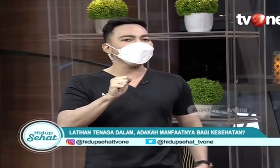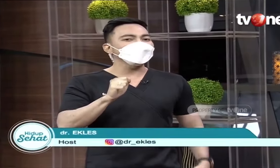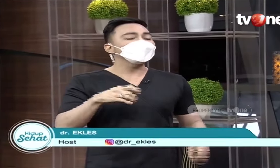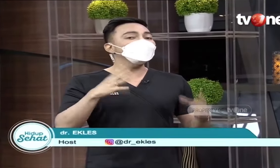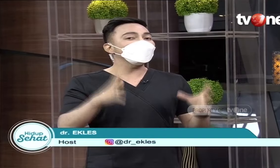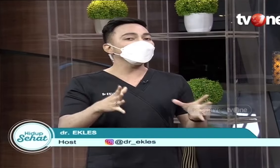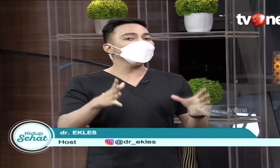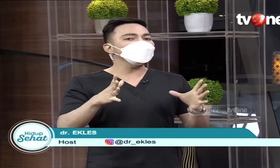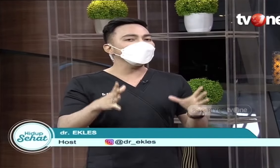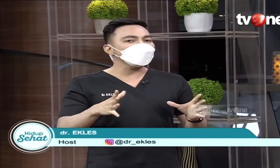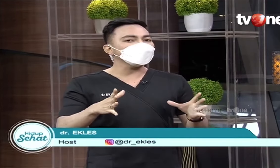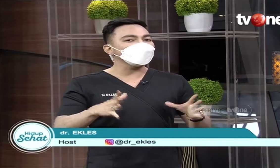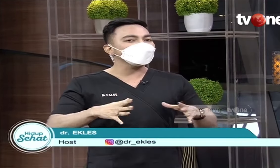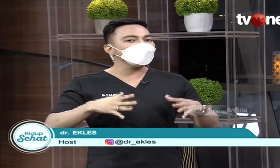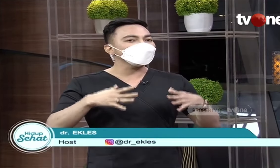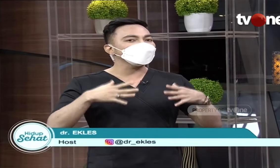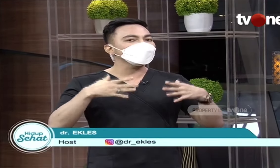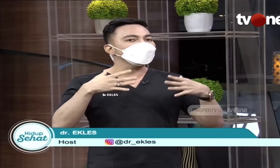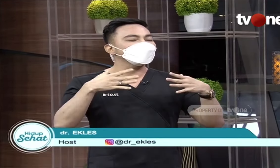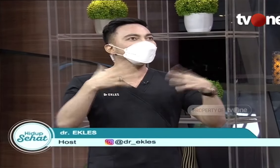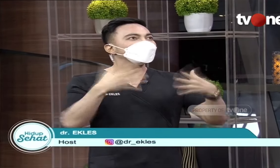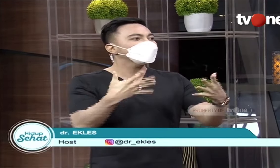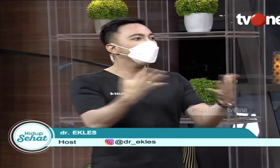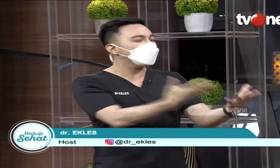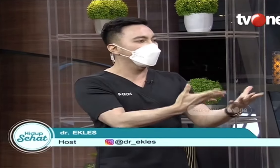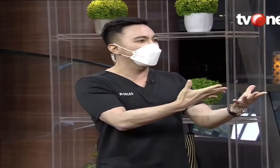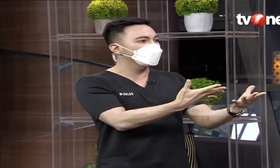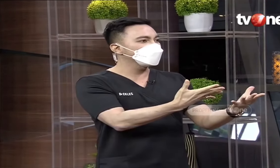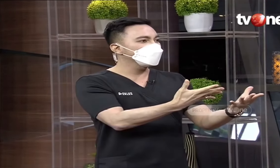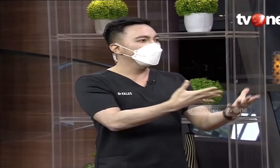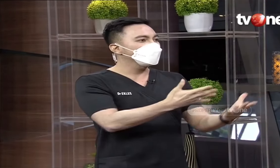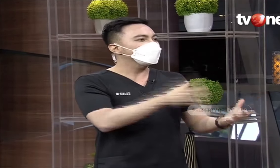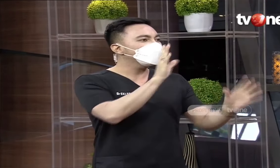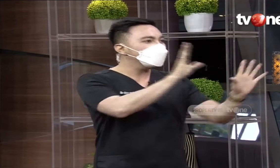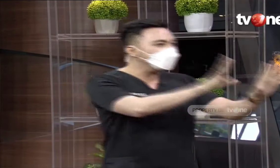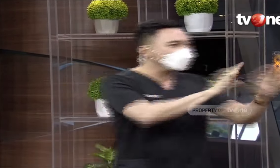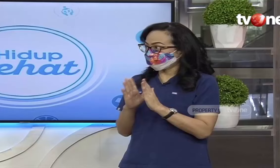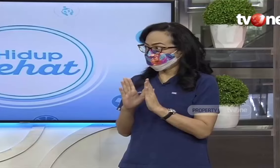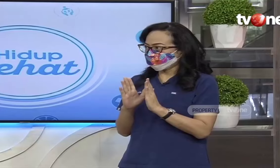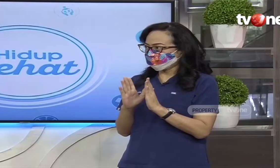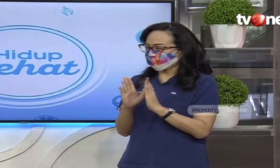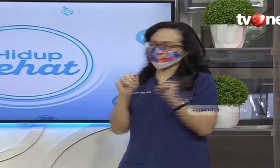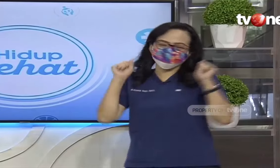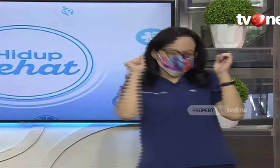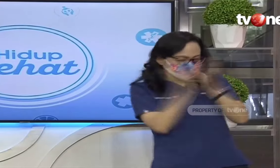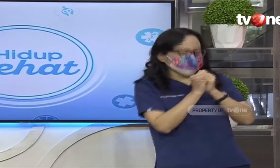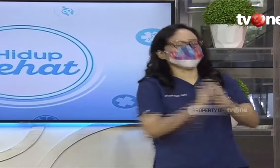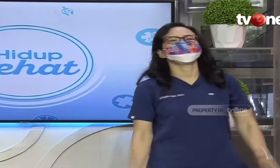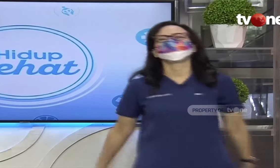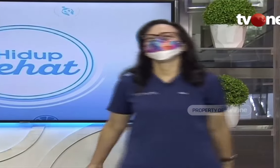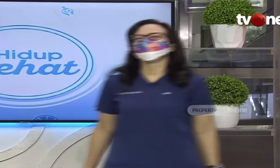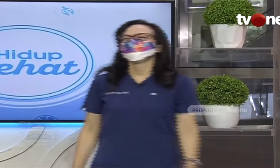dapat dibantu dengan latihan rutin latihan tenaga nah prinsip tapi dokter jangan